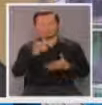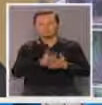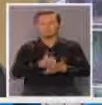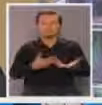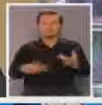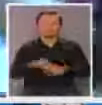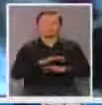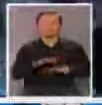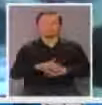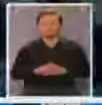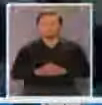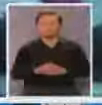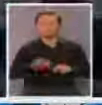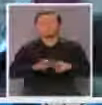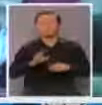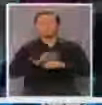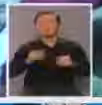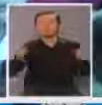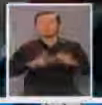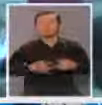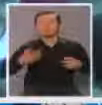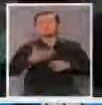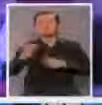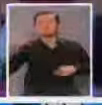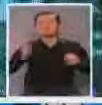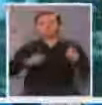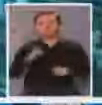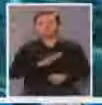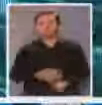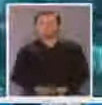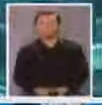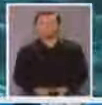в народе. Торжественное мероприятие продолжилось концертом.